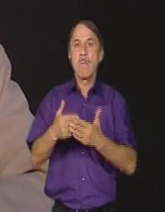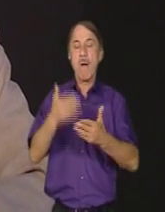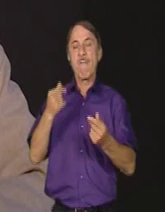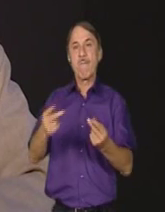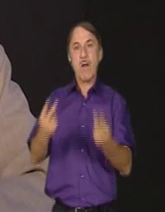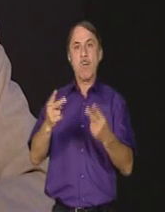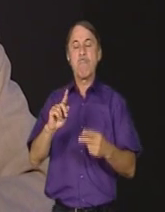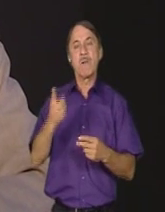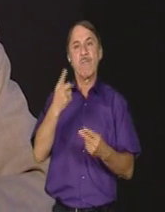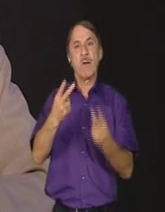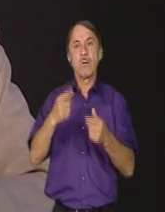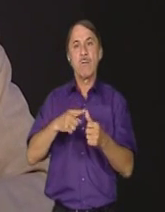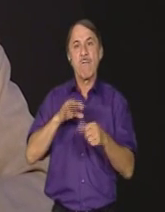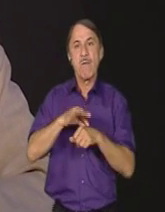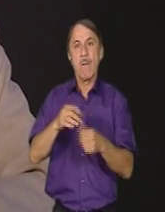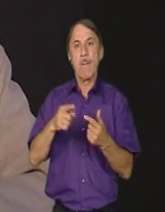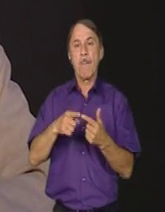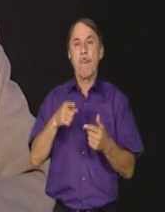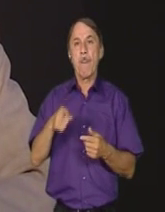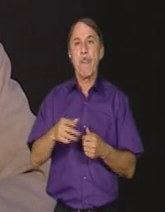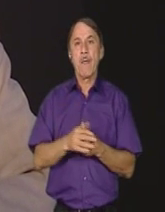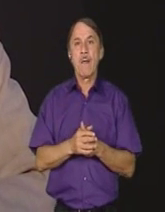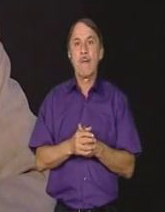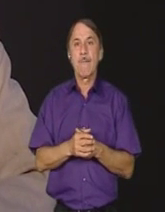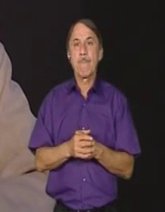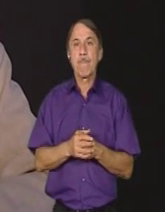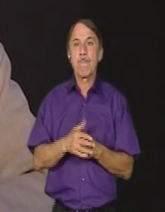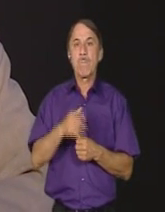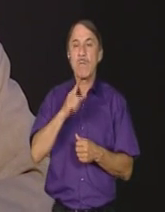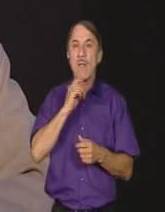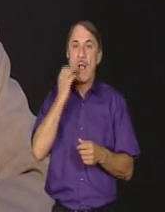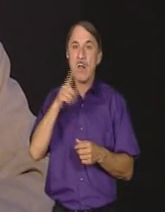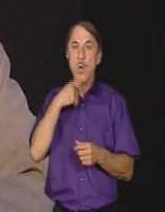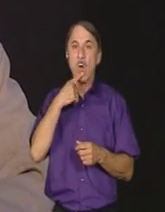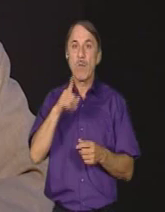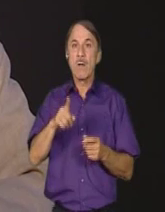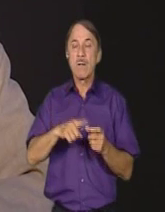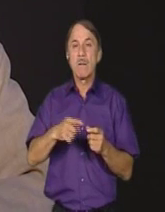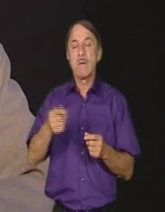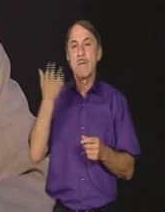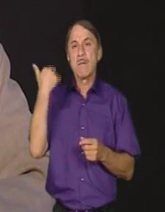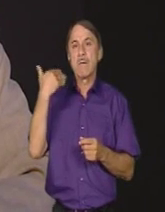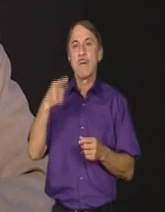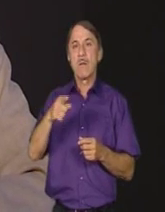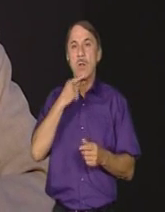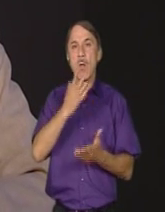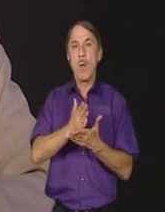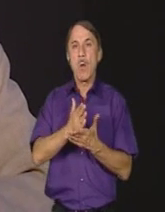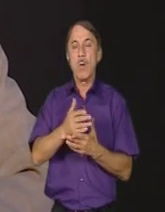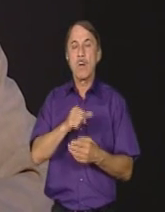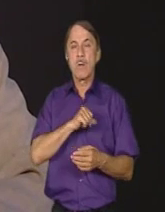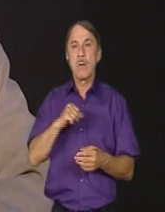prvorazrednog značaja i najviši organ jedne države. Dakle, kada sam govorio da je 2000. godine su